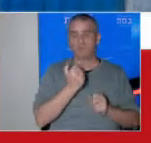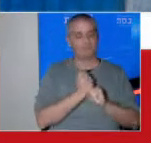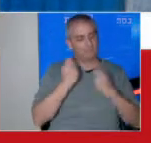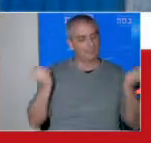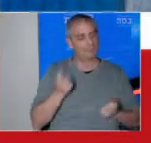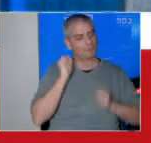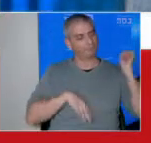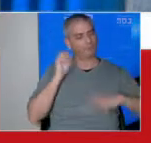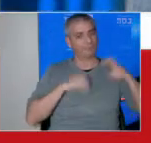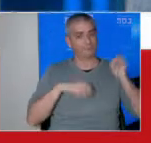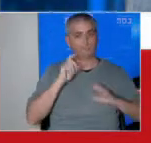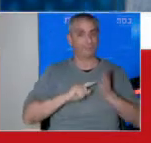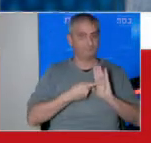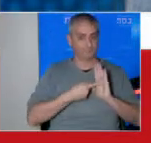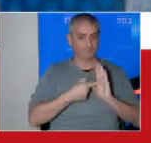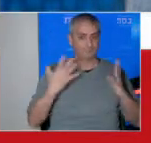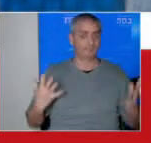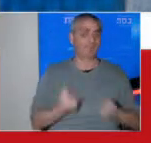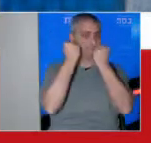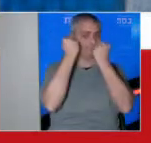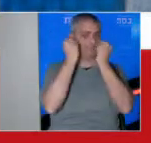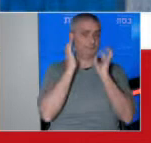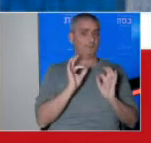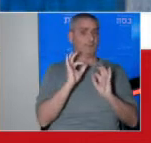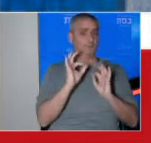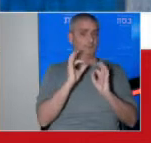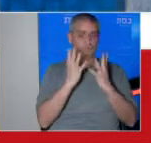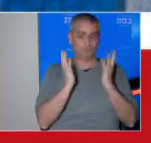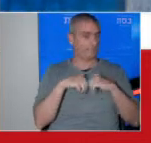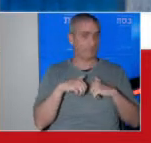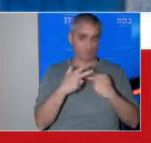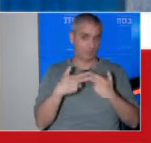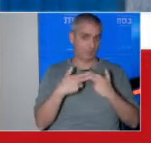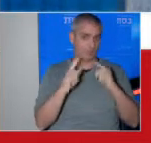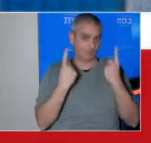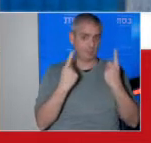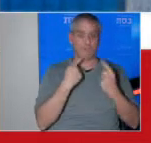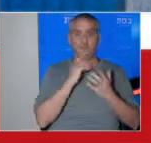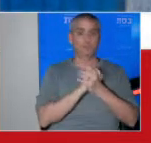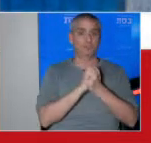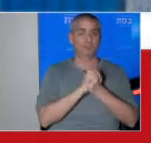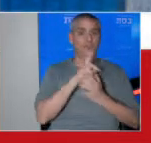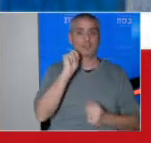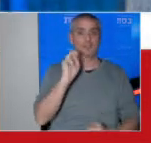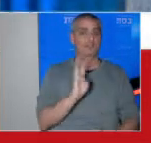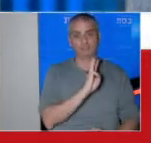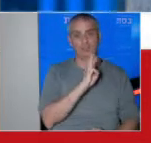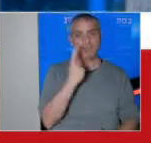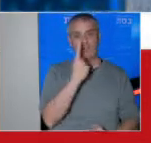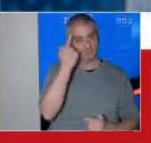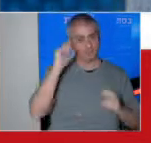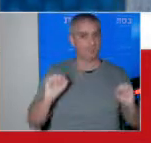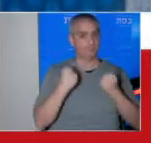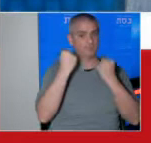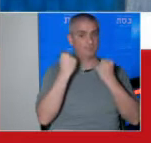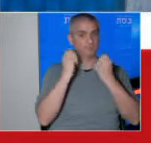קמפיין גיוס תרומות במטרה להציל אותה ממש מפירוק. זה אוטוטו קורה. אנחנו אומרים שלום לנדב שטראוכלר, אחד מיוזמי